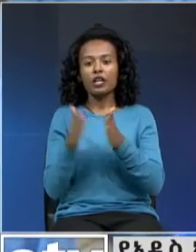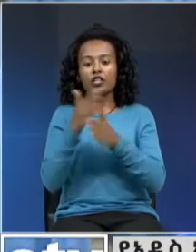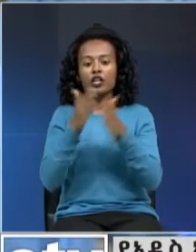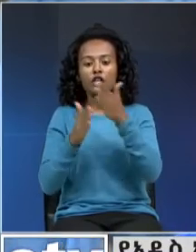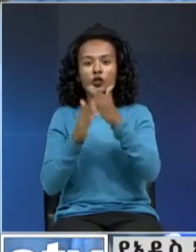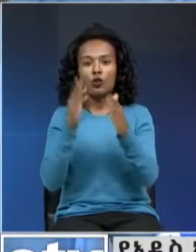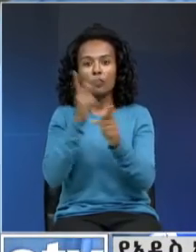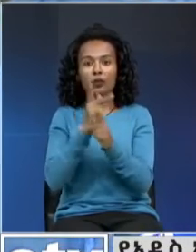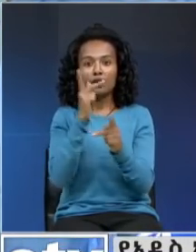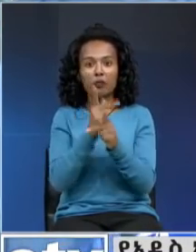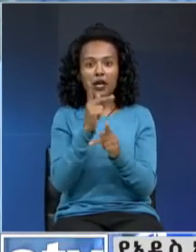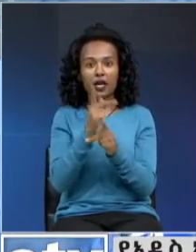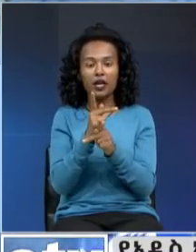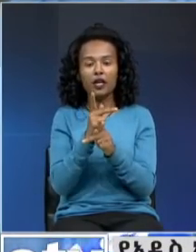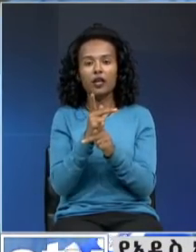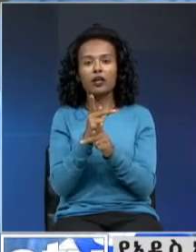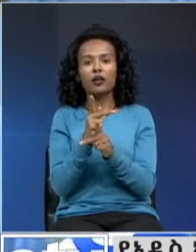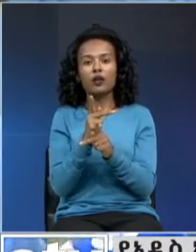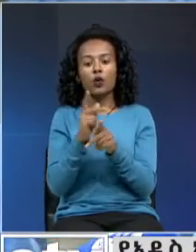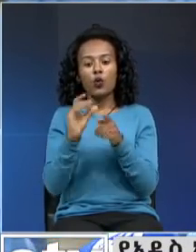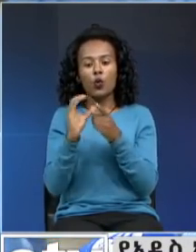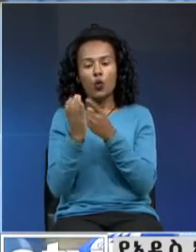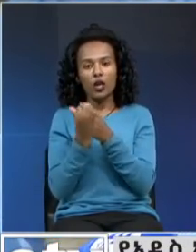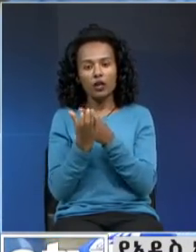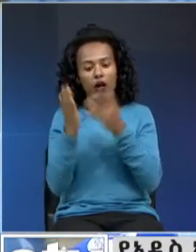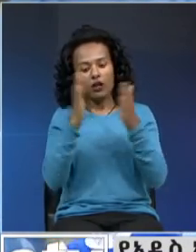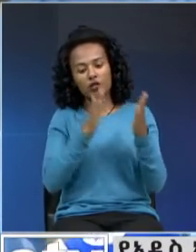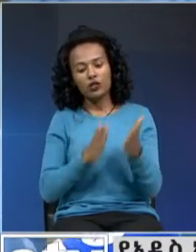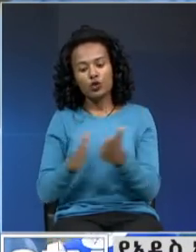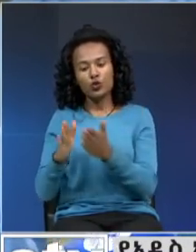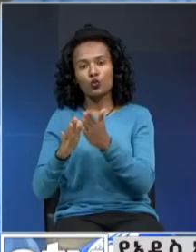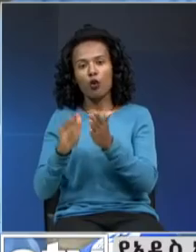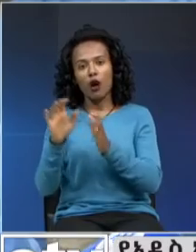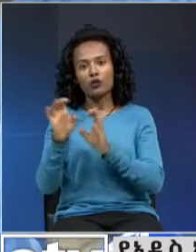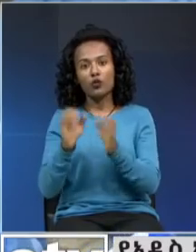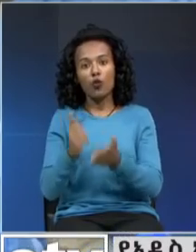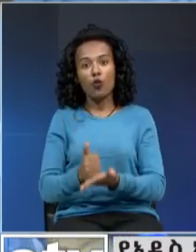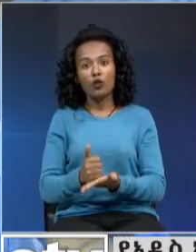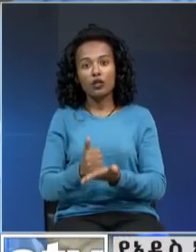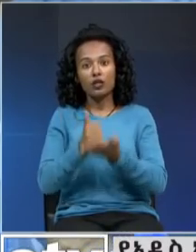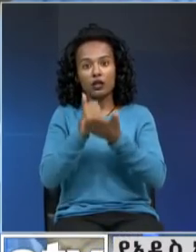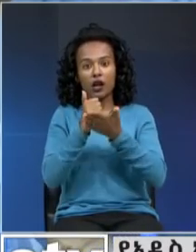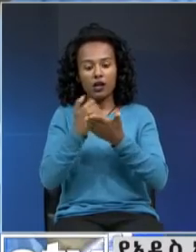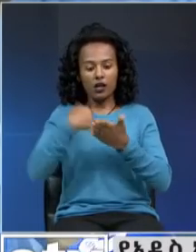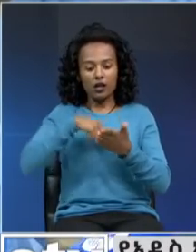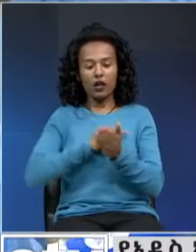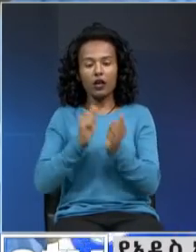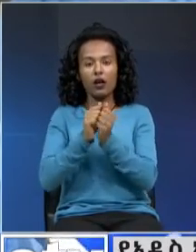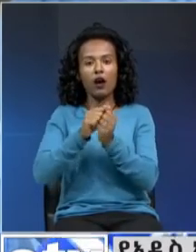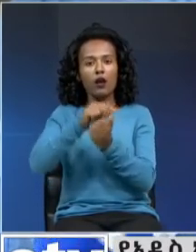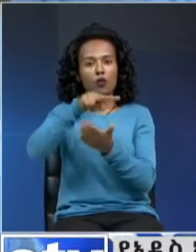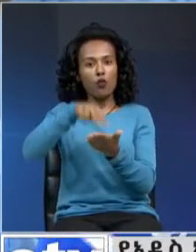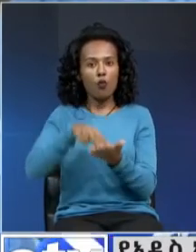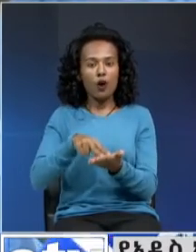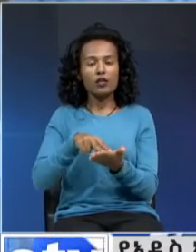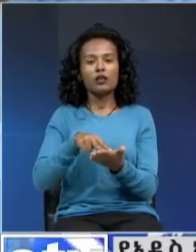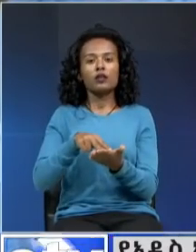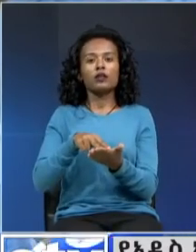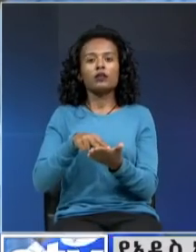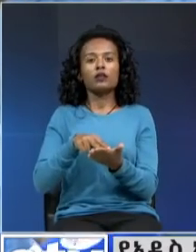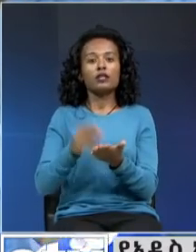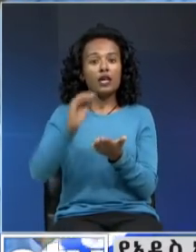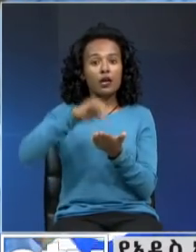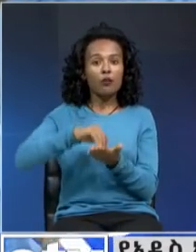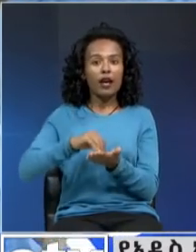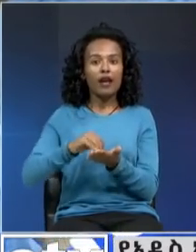ደረጃውን በጠበቀ ሁኔታ ዝግጁ አድርጎ ሊረዳን ከኛ ጋር ቆመዋል።